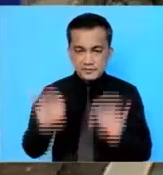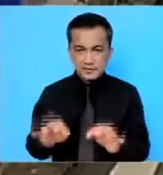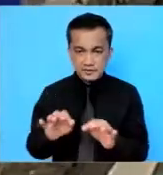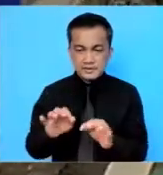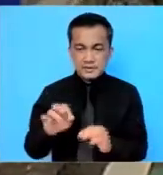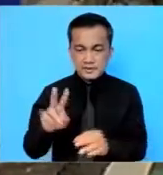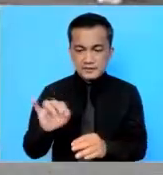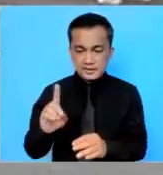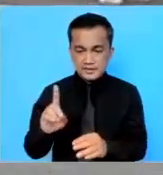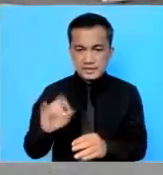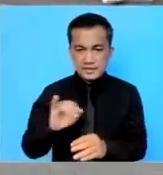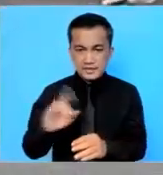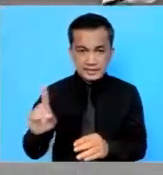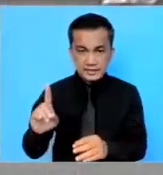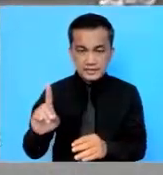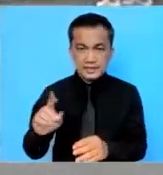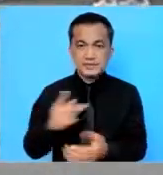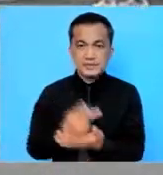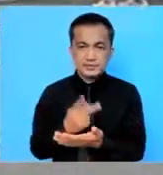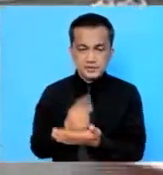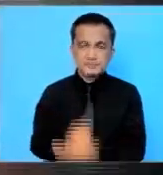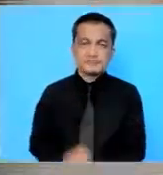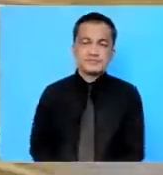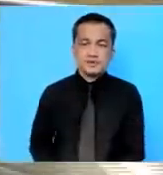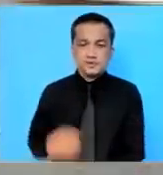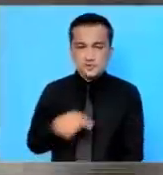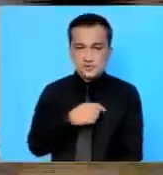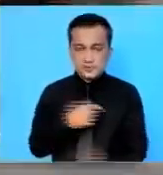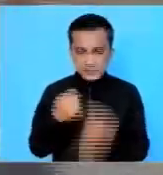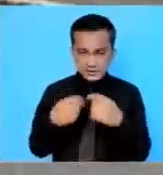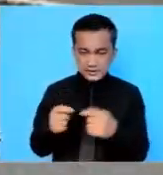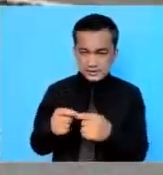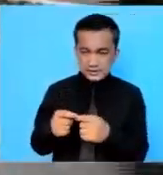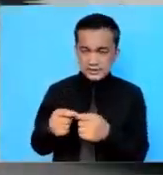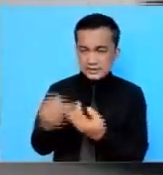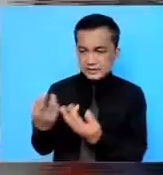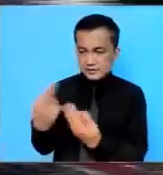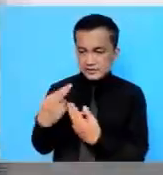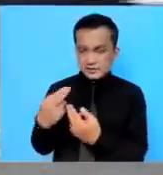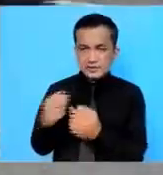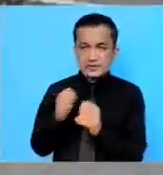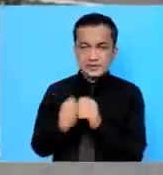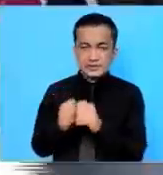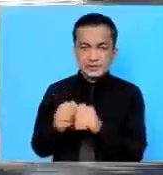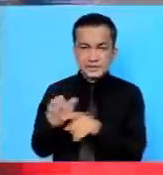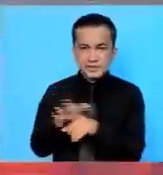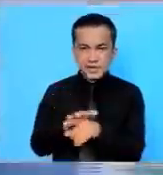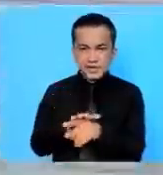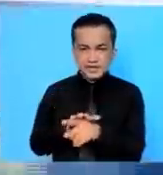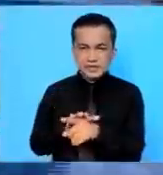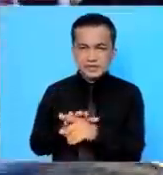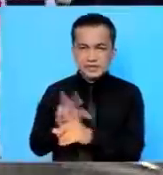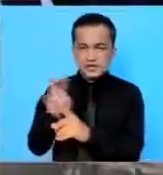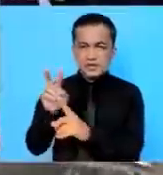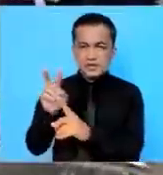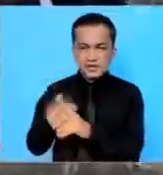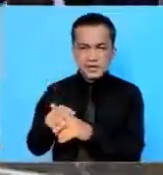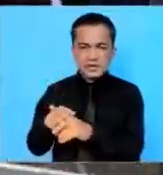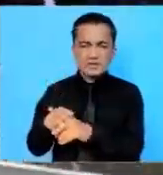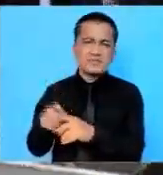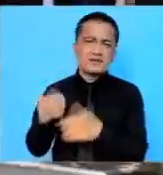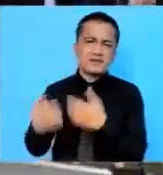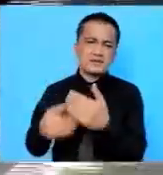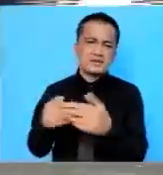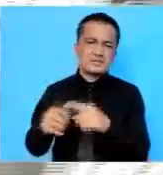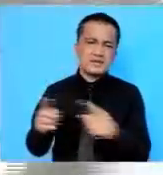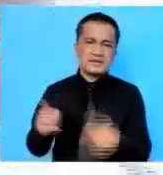at passport. Sinubukan naming kunin ang reaksyon ng Embahada sa mabagal na online application process, pero wala